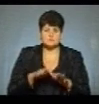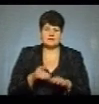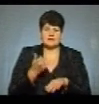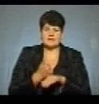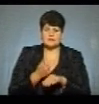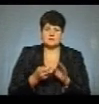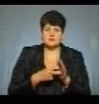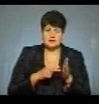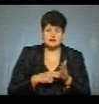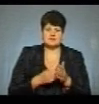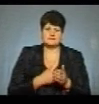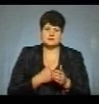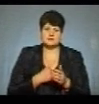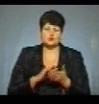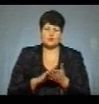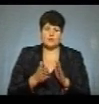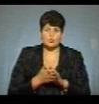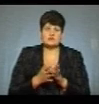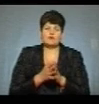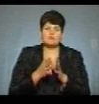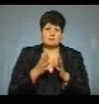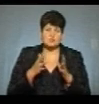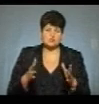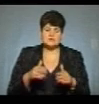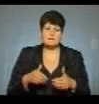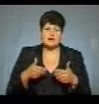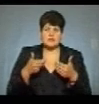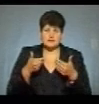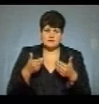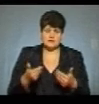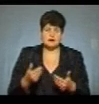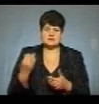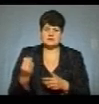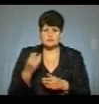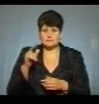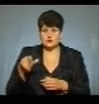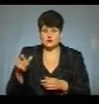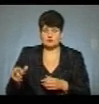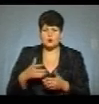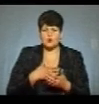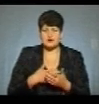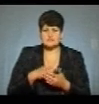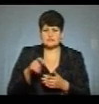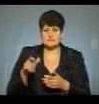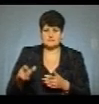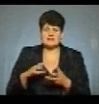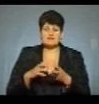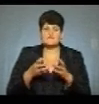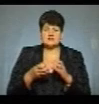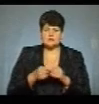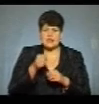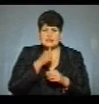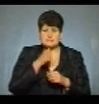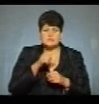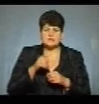генплан, інвестиційні угоди, в більшості пред'являємо зацікавленим особам, громадським активістам, навіть висновки експертиз,